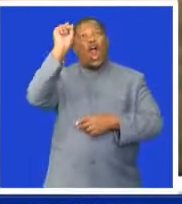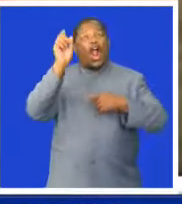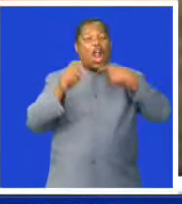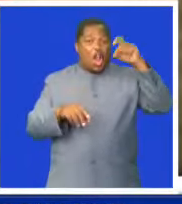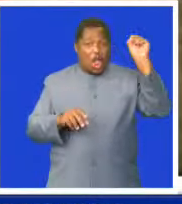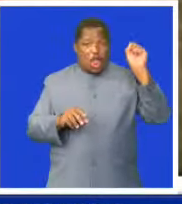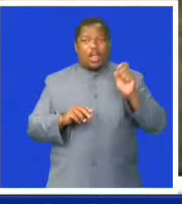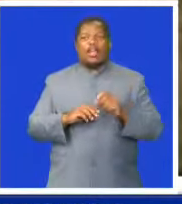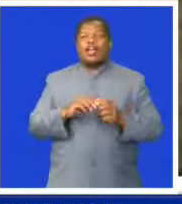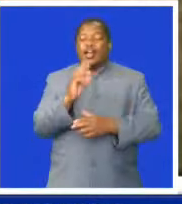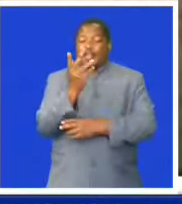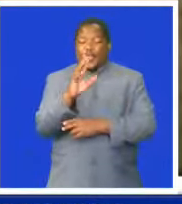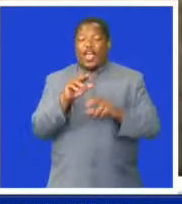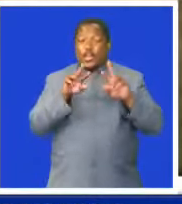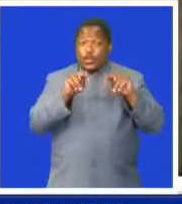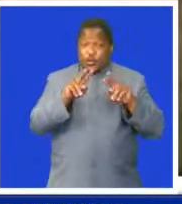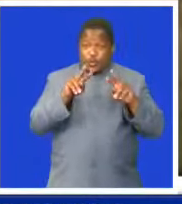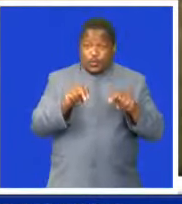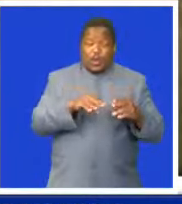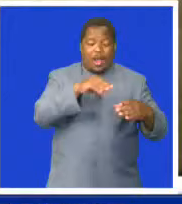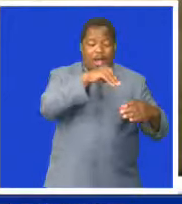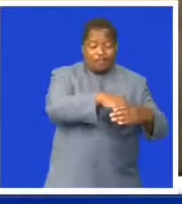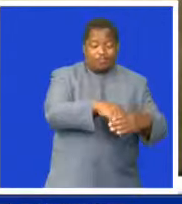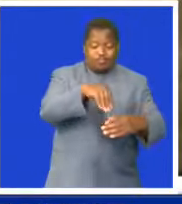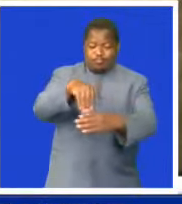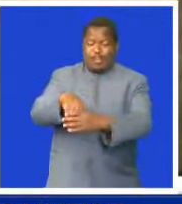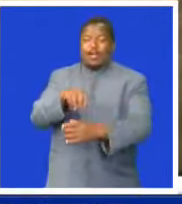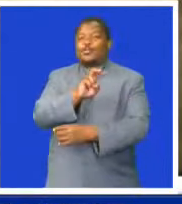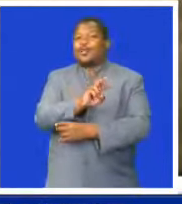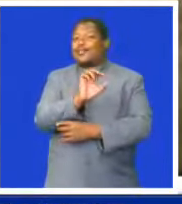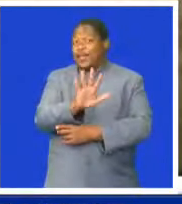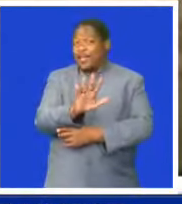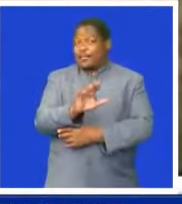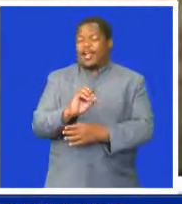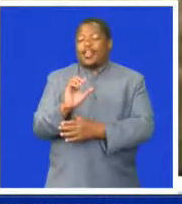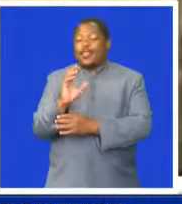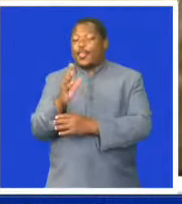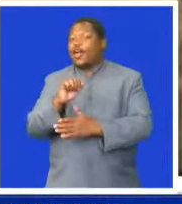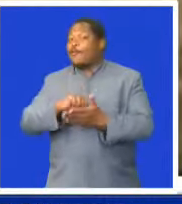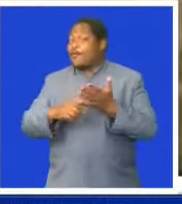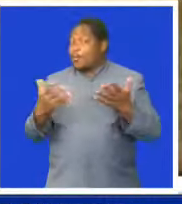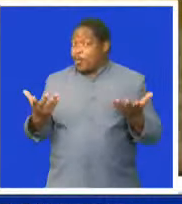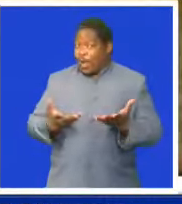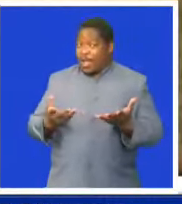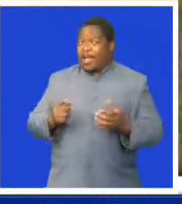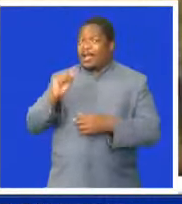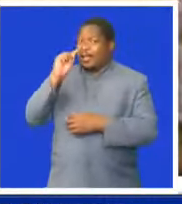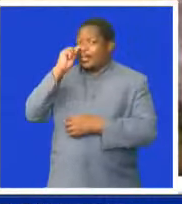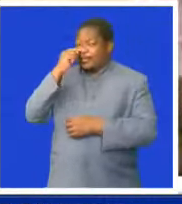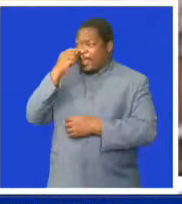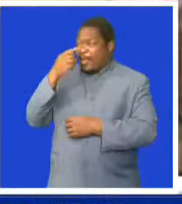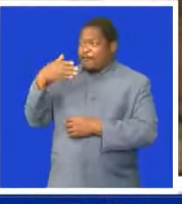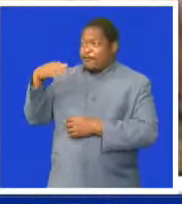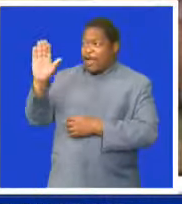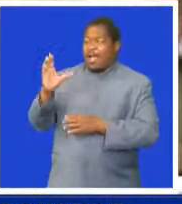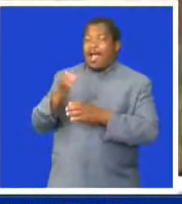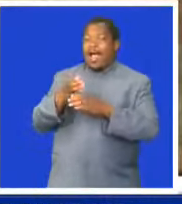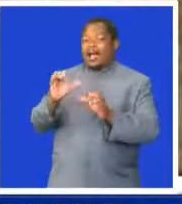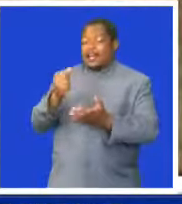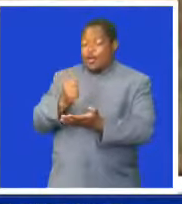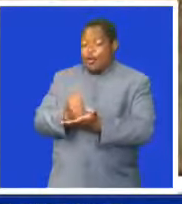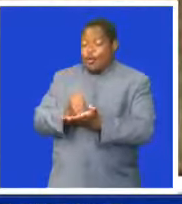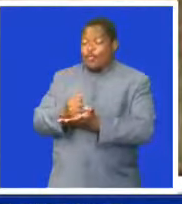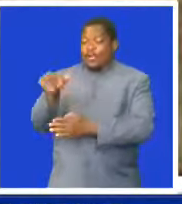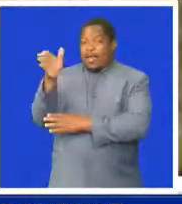lamabili nesuhlanu letinikelwe ngulongcusele livelendiya Radha Venkataraman. Sihlalo welikomiti